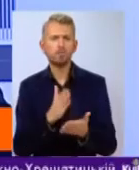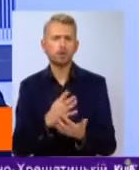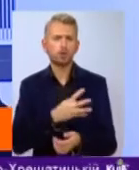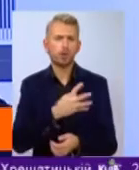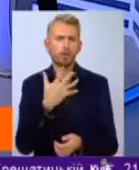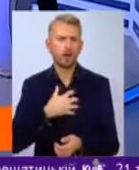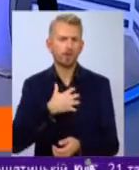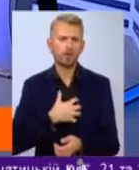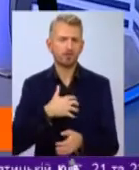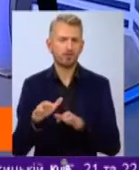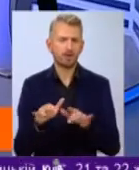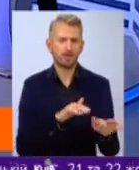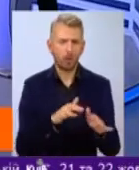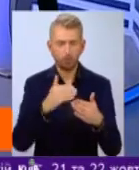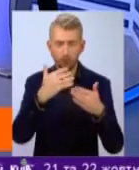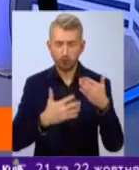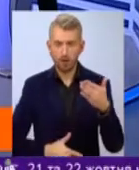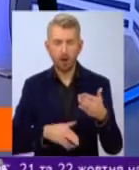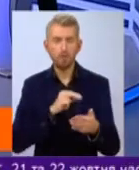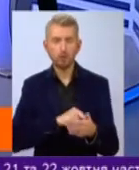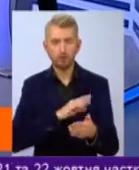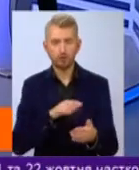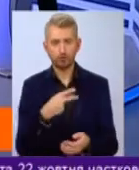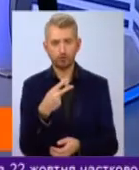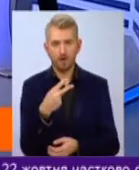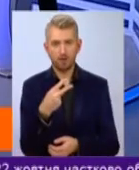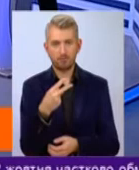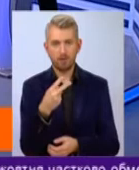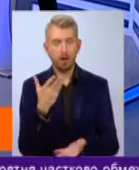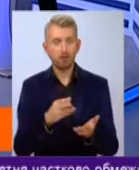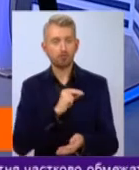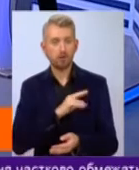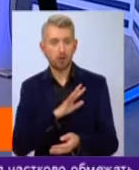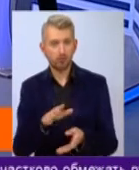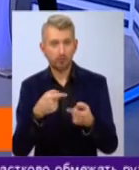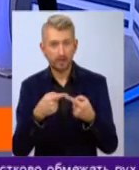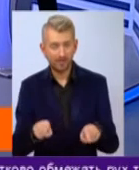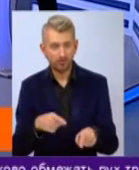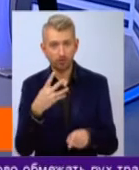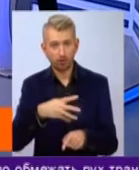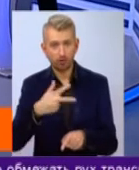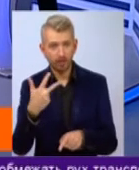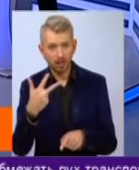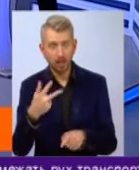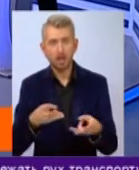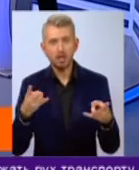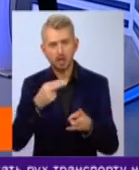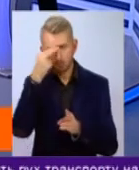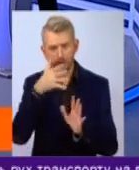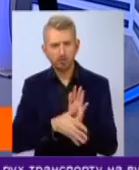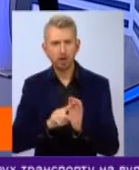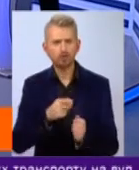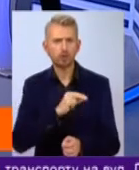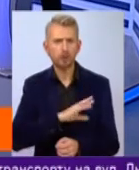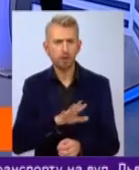45 важливих заходів, але реально працювати будуть два з них. Якщо не працюють інших 43, то треба вивчати, чому вони